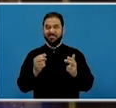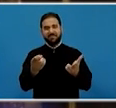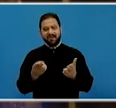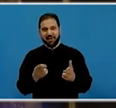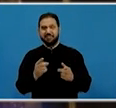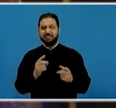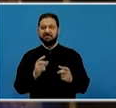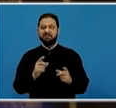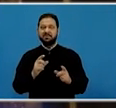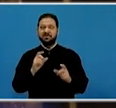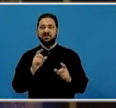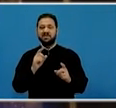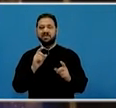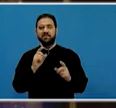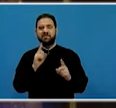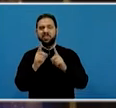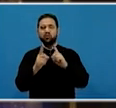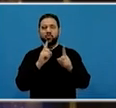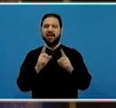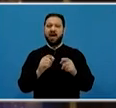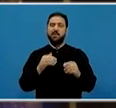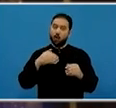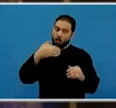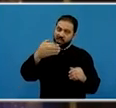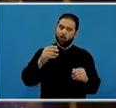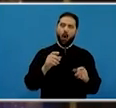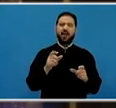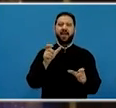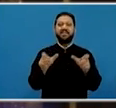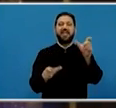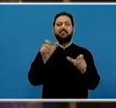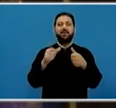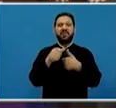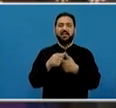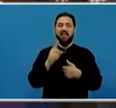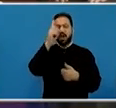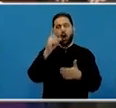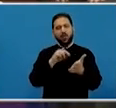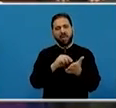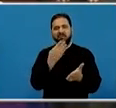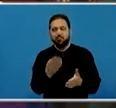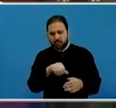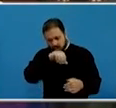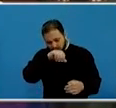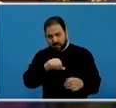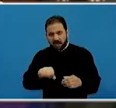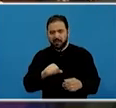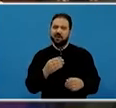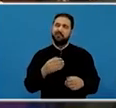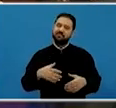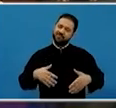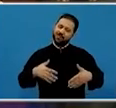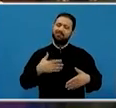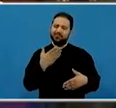în continuare despre prietenie, fiindcă este un subiect inepuizabil. Încă o dată vă mulțumim, sărutăm dreapta. Cu multă